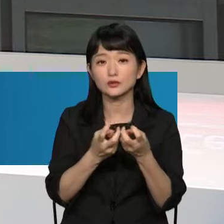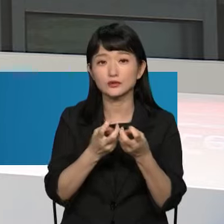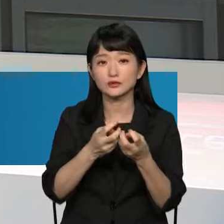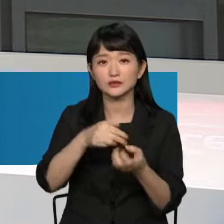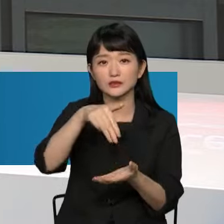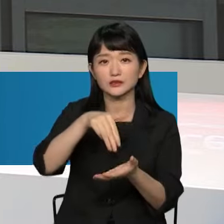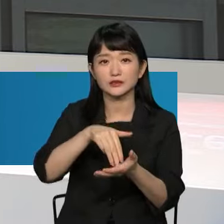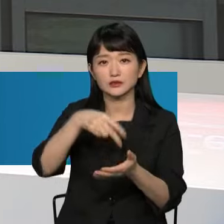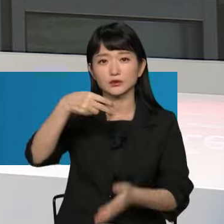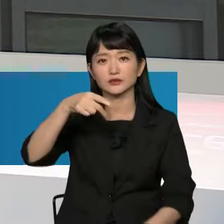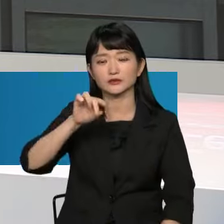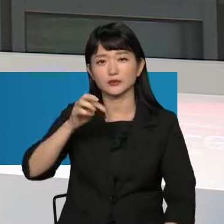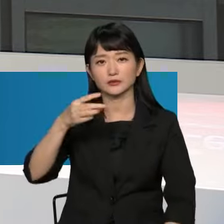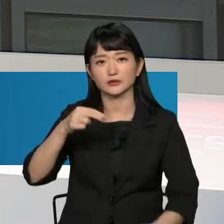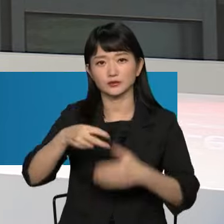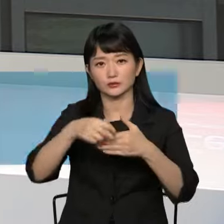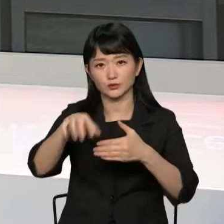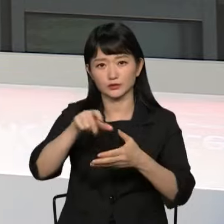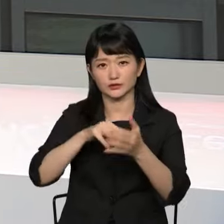취재 기자가 나가 있습니다.